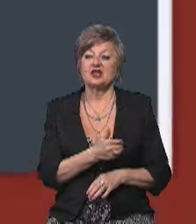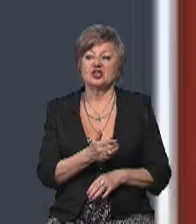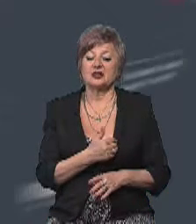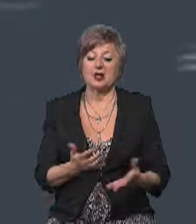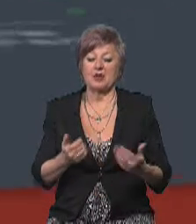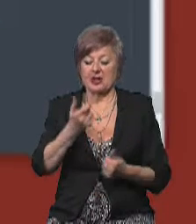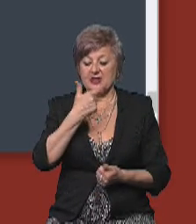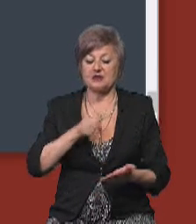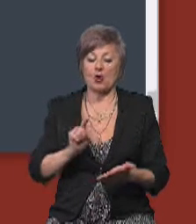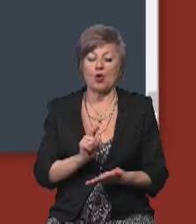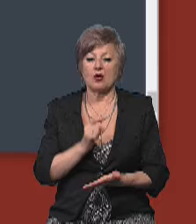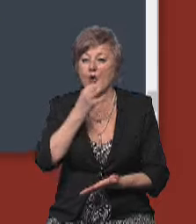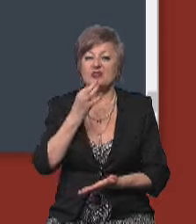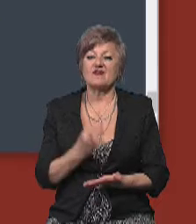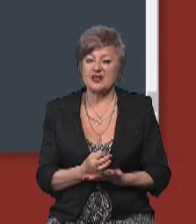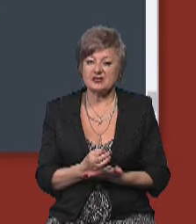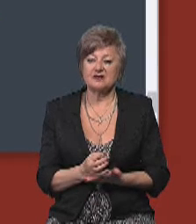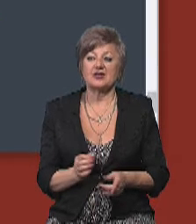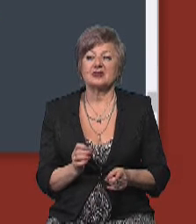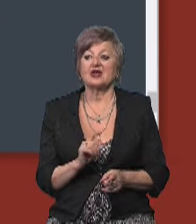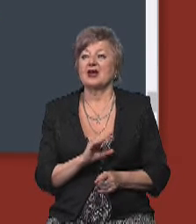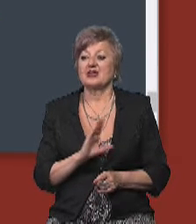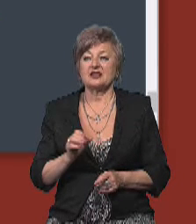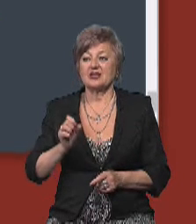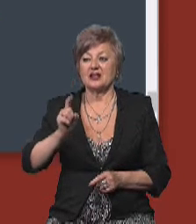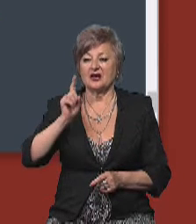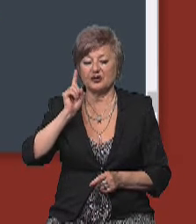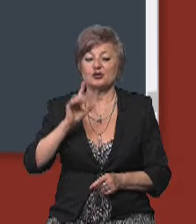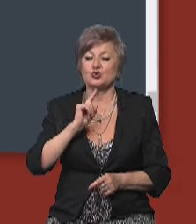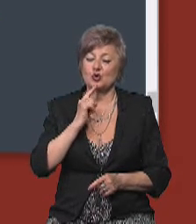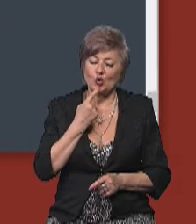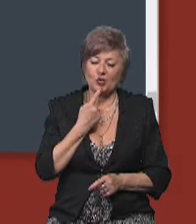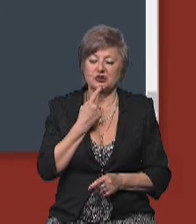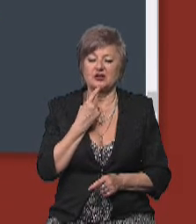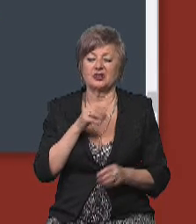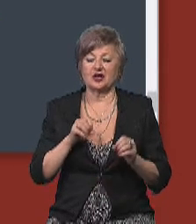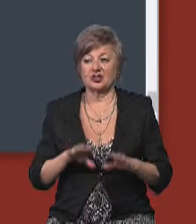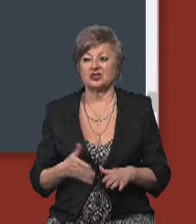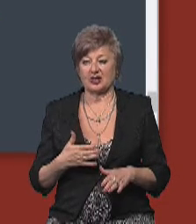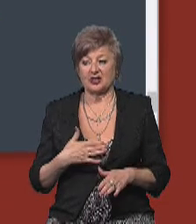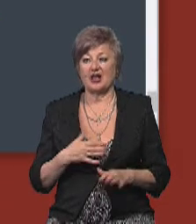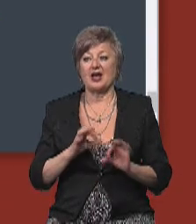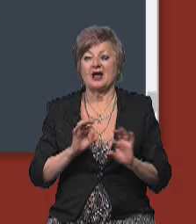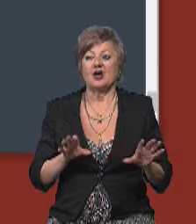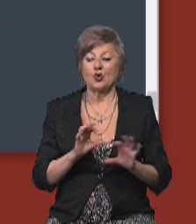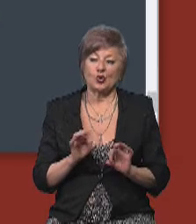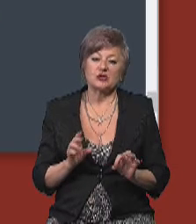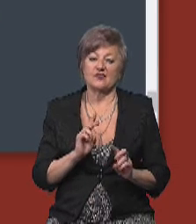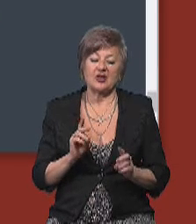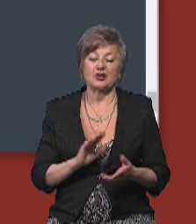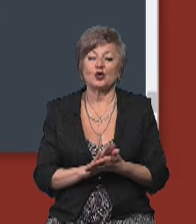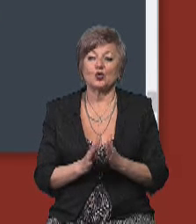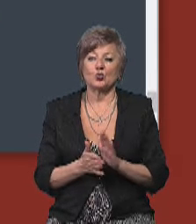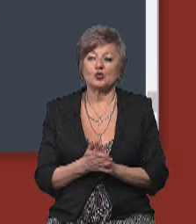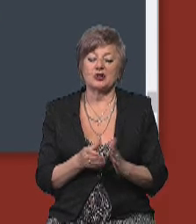на себе відповідальність за непопулярні, складні рішення. Я розповідав вам, наприклад, про те, в яких складних умовах формувався